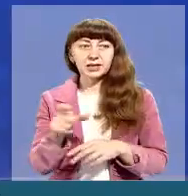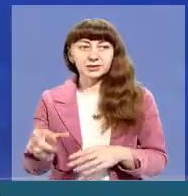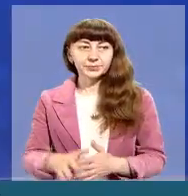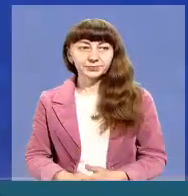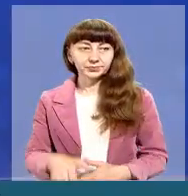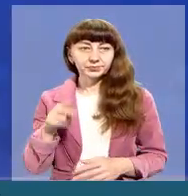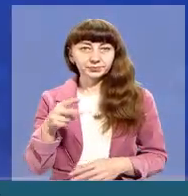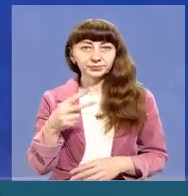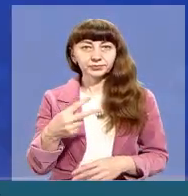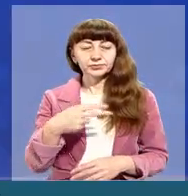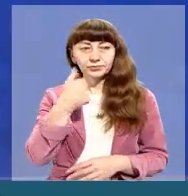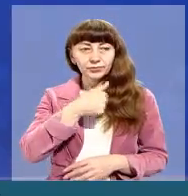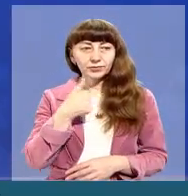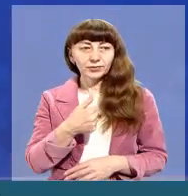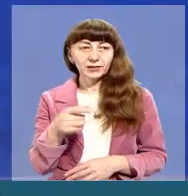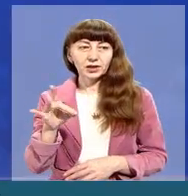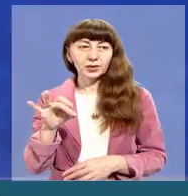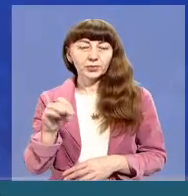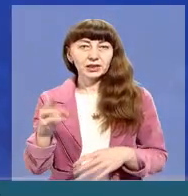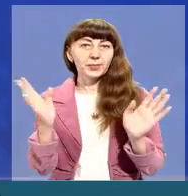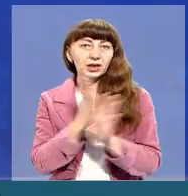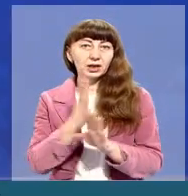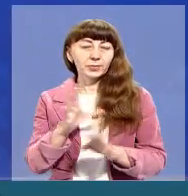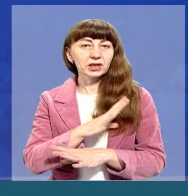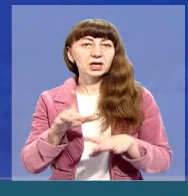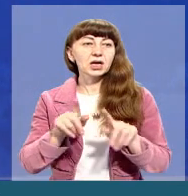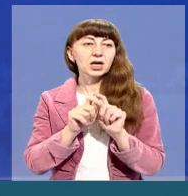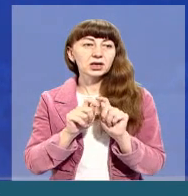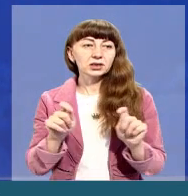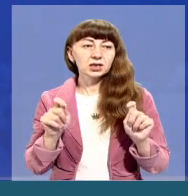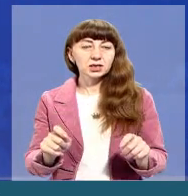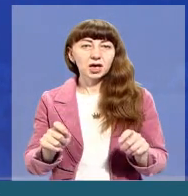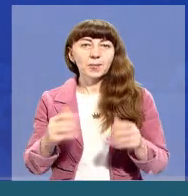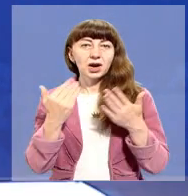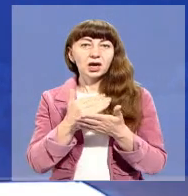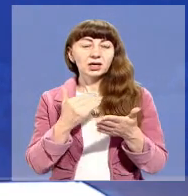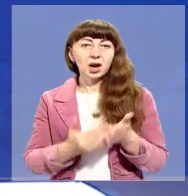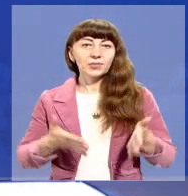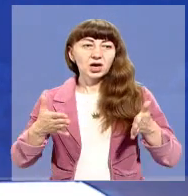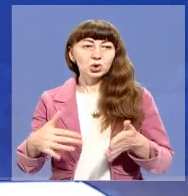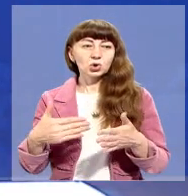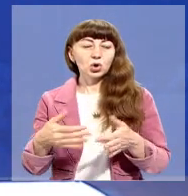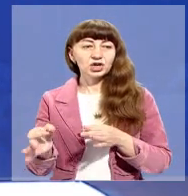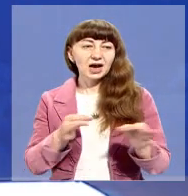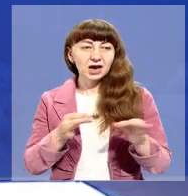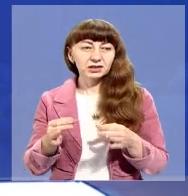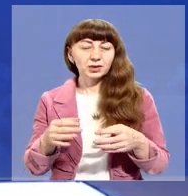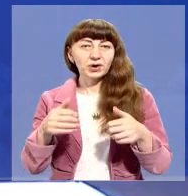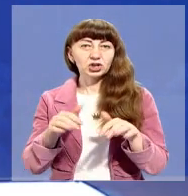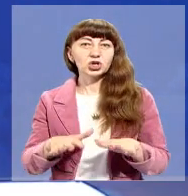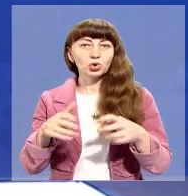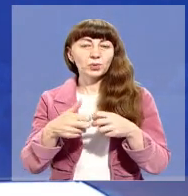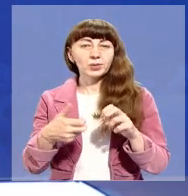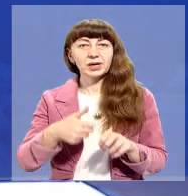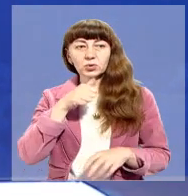В 2020 году Департаментом экологии была разработана дорожная карта по комплексному решению экологических проблем Кустанайской